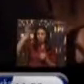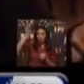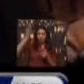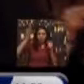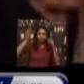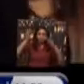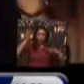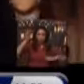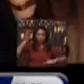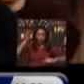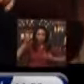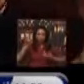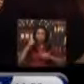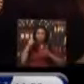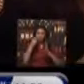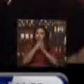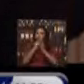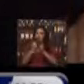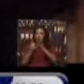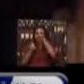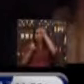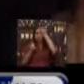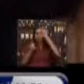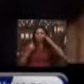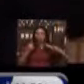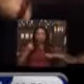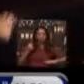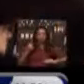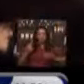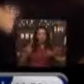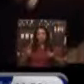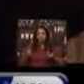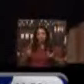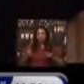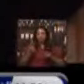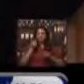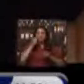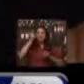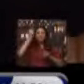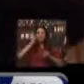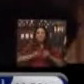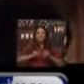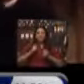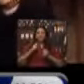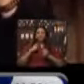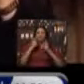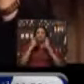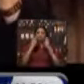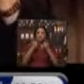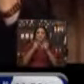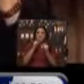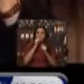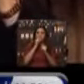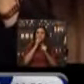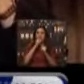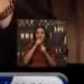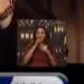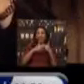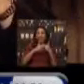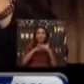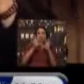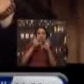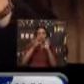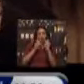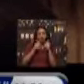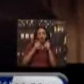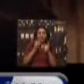سواء. وبعدين بقى اللي عنده فلوس بيطلع في طبقه، واللي متعلم يعني ما اعرفش. من